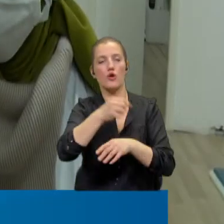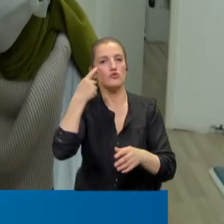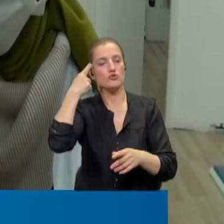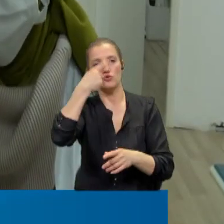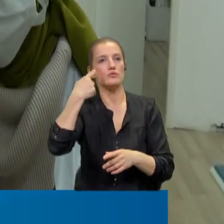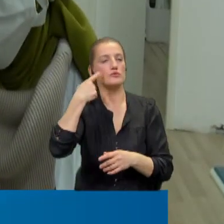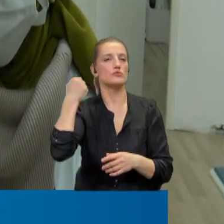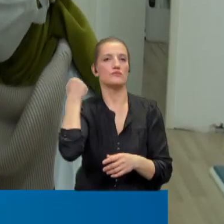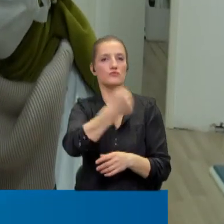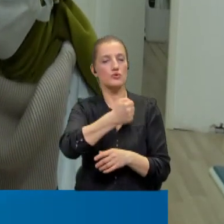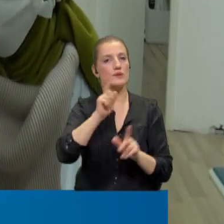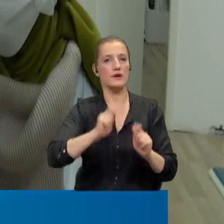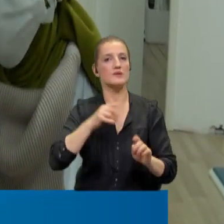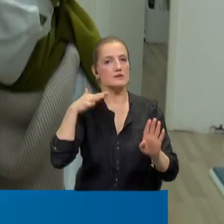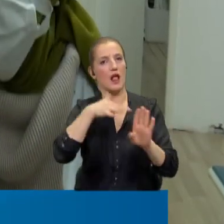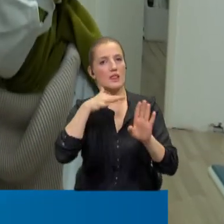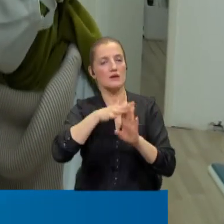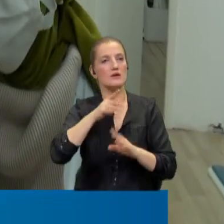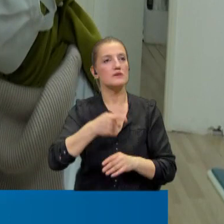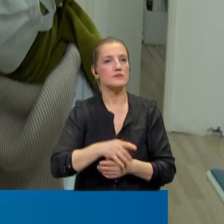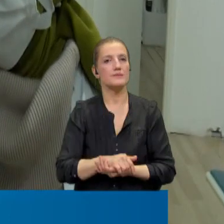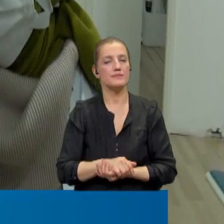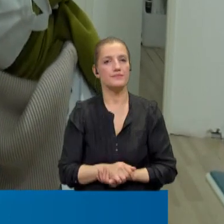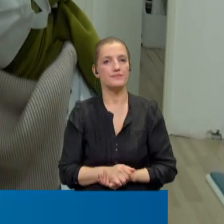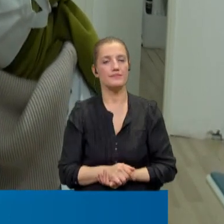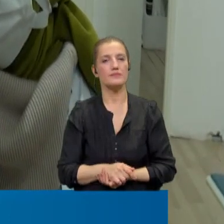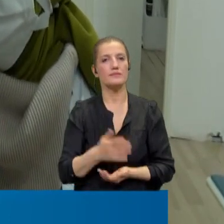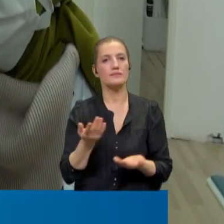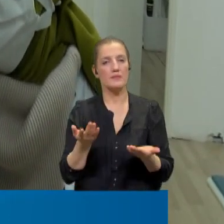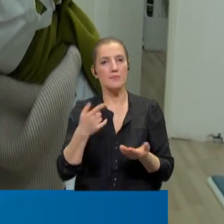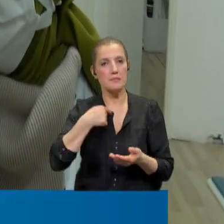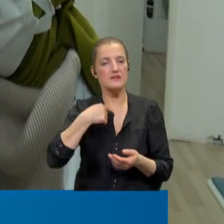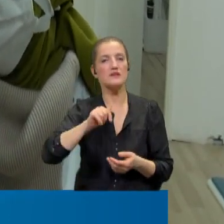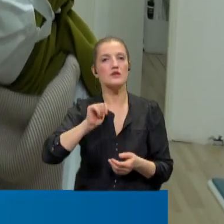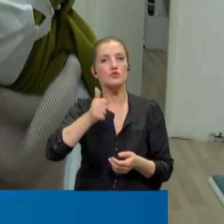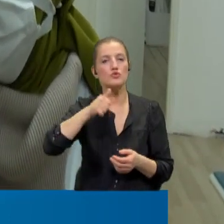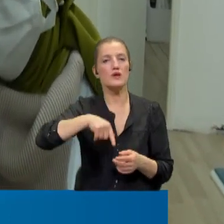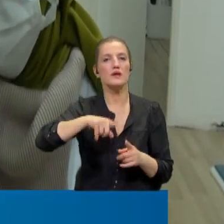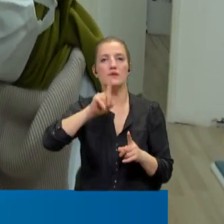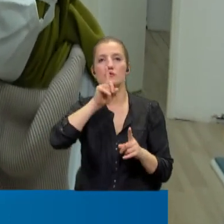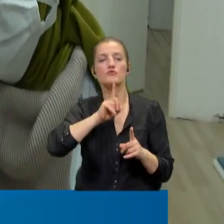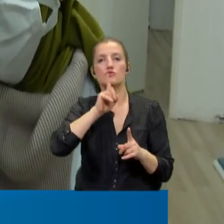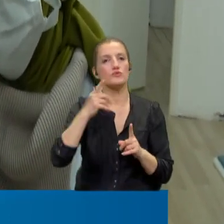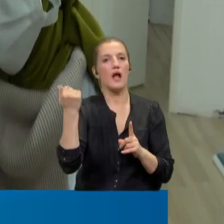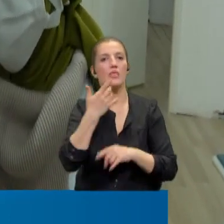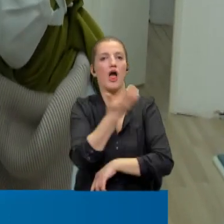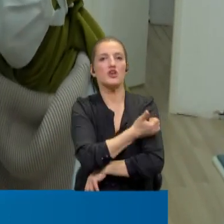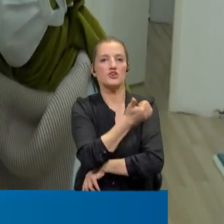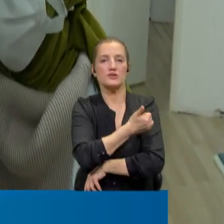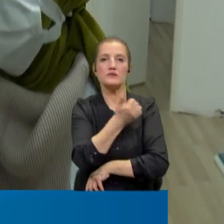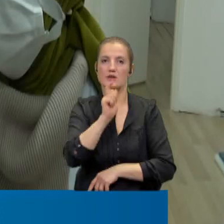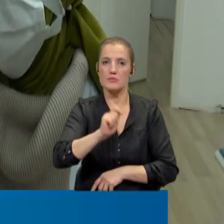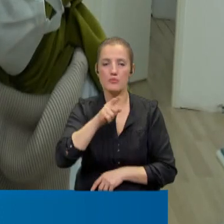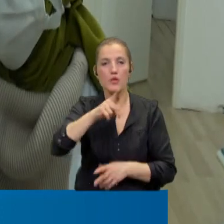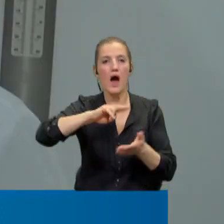okulumuzda saldırıda bulunduğu Yumruklar havada uçuştu yani biz Günde en az bir tane aşağı yapıyoruz ve